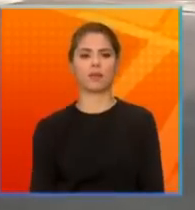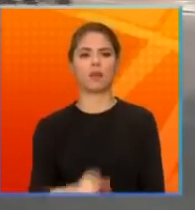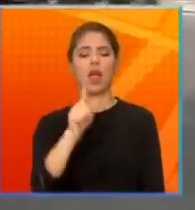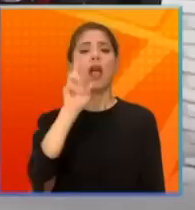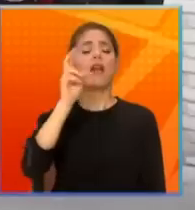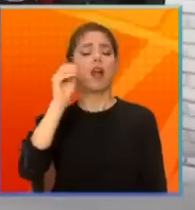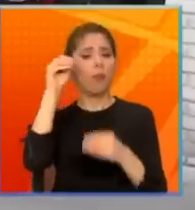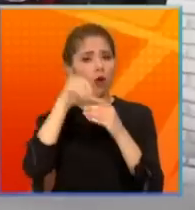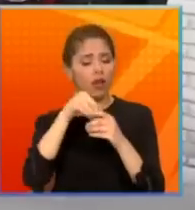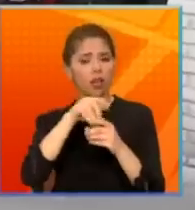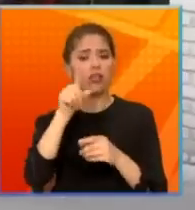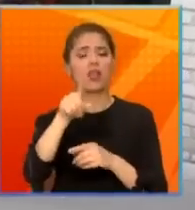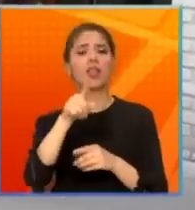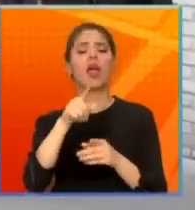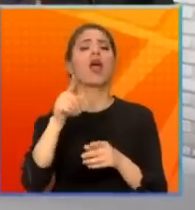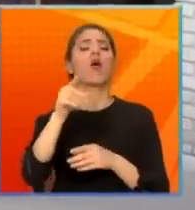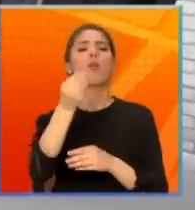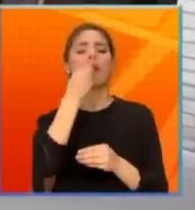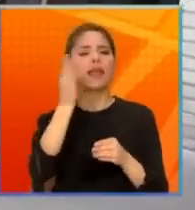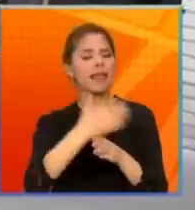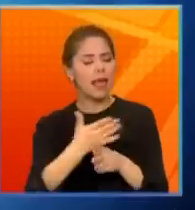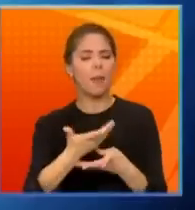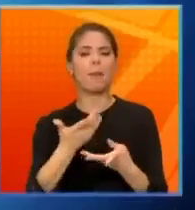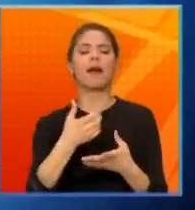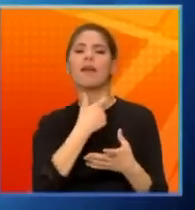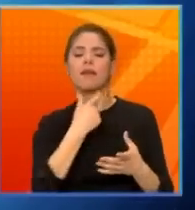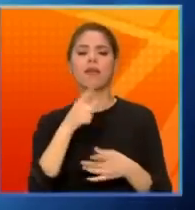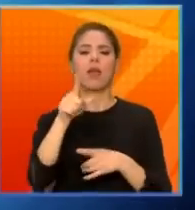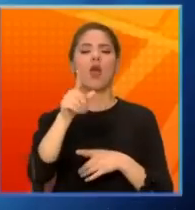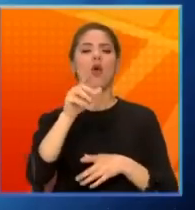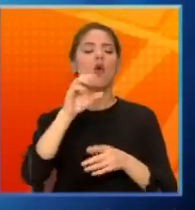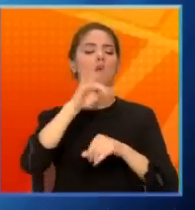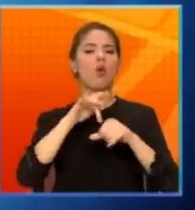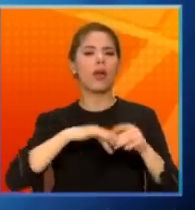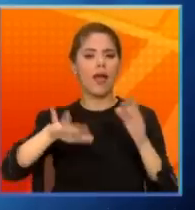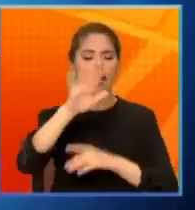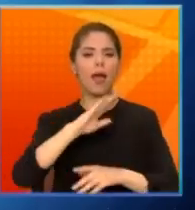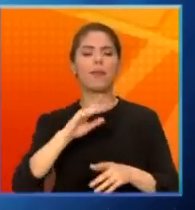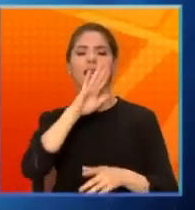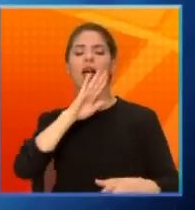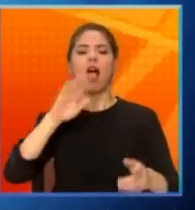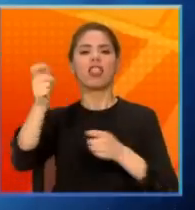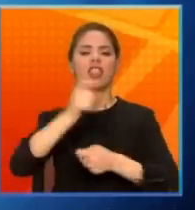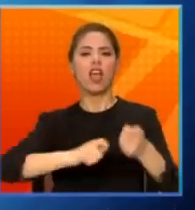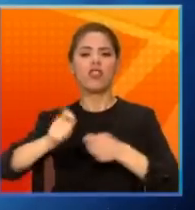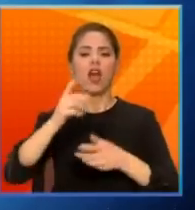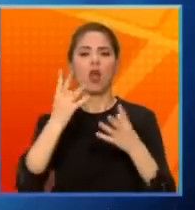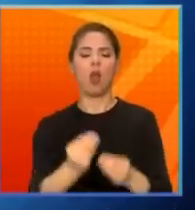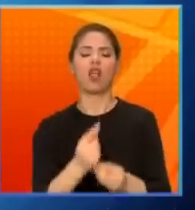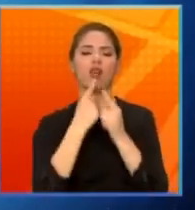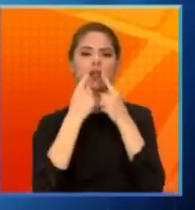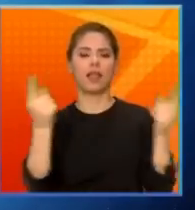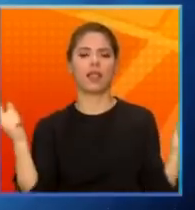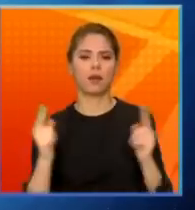Raporun içeriğinde küresel gıda ve kaynak kıtlığı karşısında ülkeler ithalata karşı ticaret duvarlarını yükseltecek kehanetine de yer